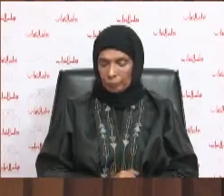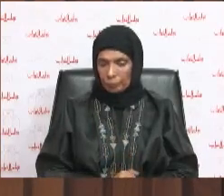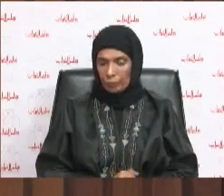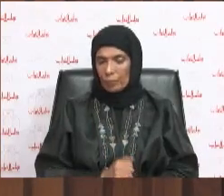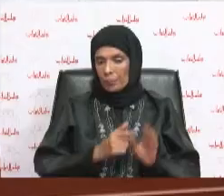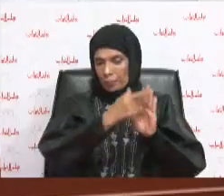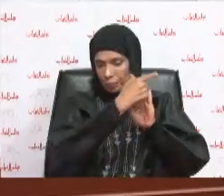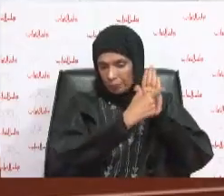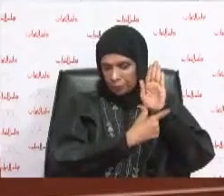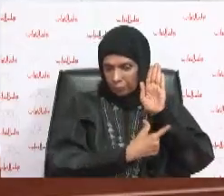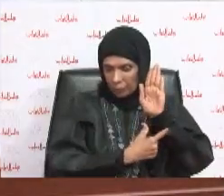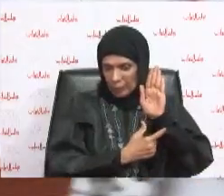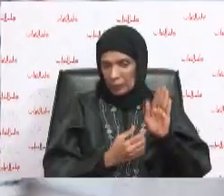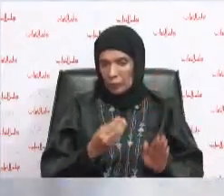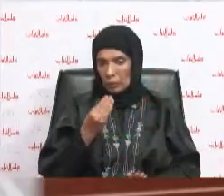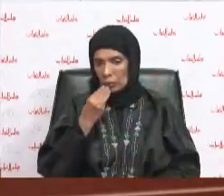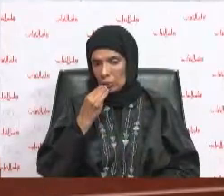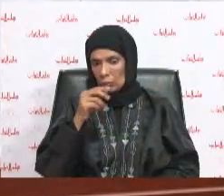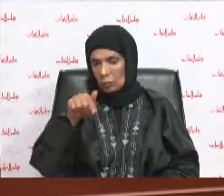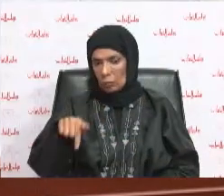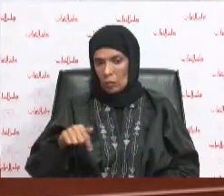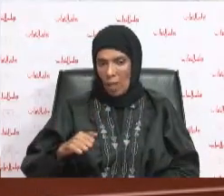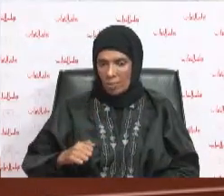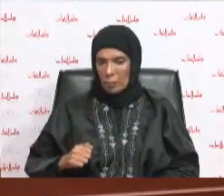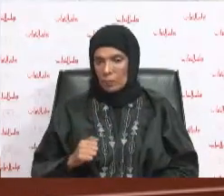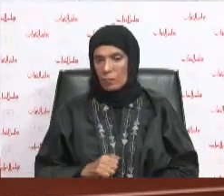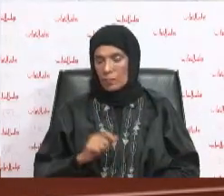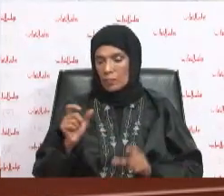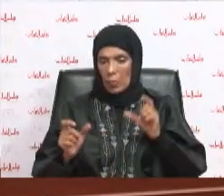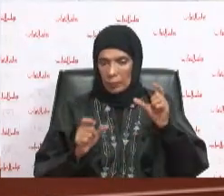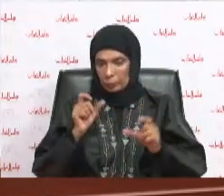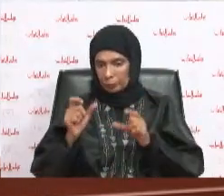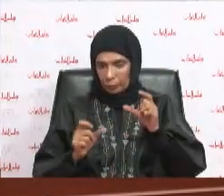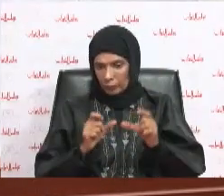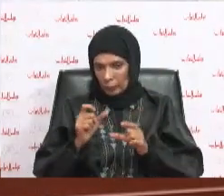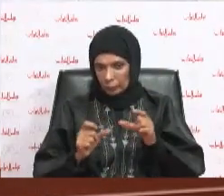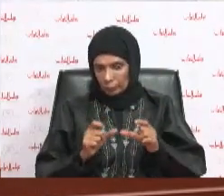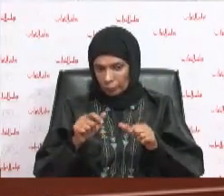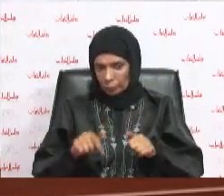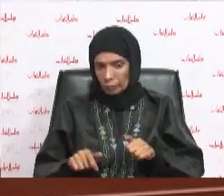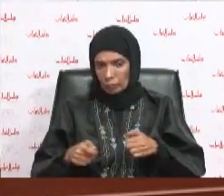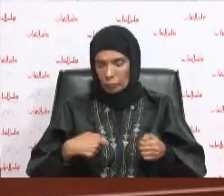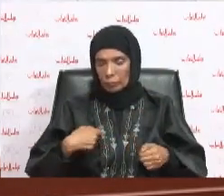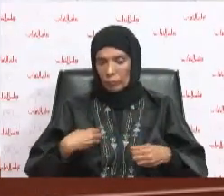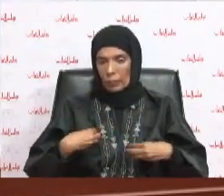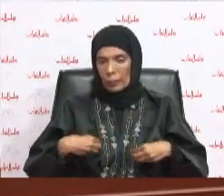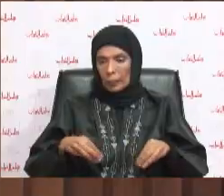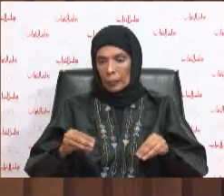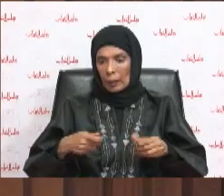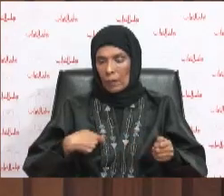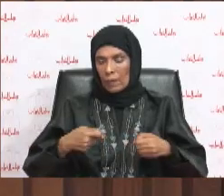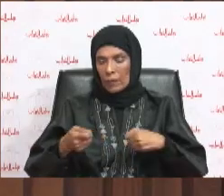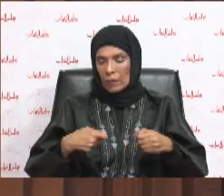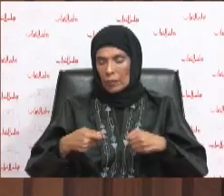قائمة السلع الغذائية والاستهلاكية الرئيسية، متابعة ورصد الحركة في الأسواق للسلع الغذائية